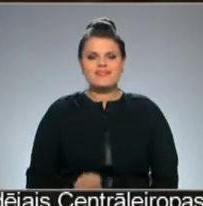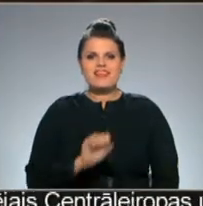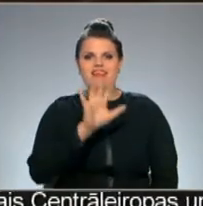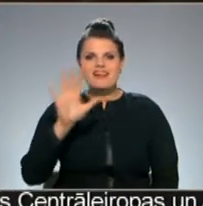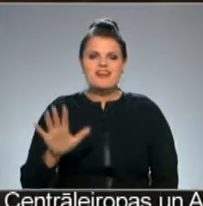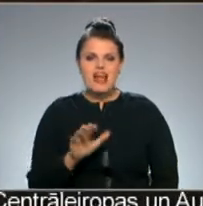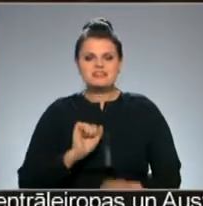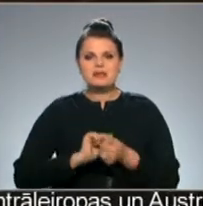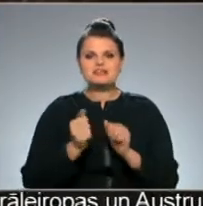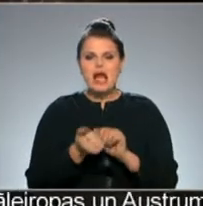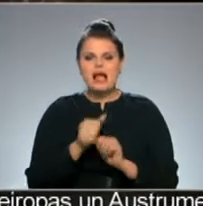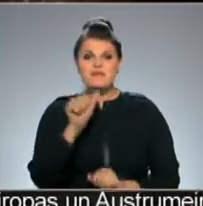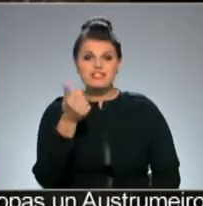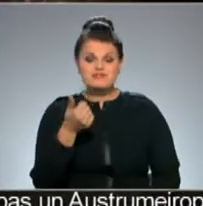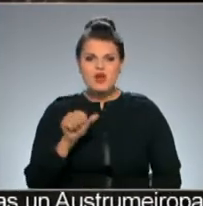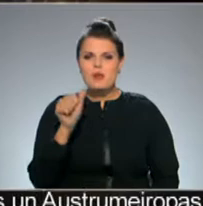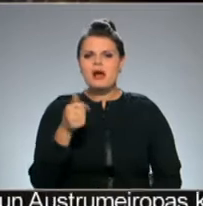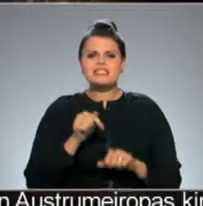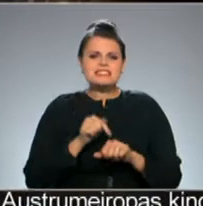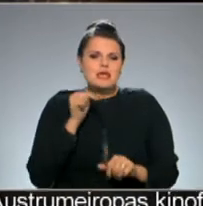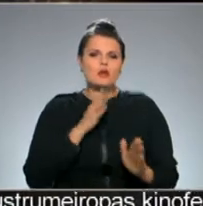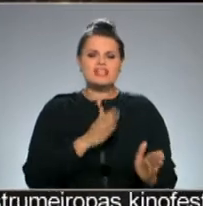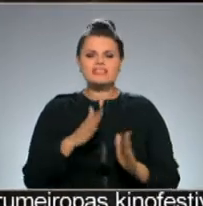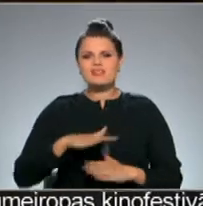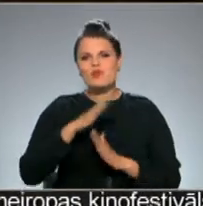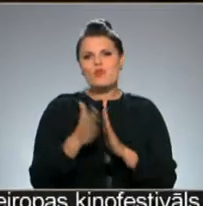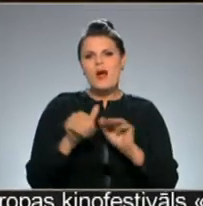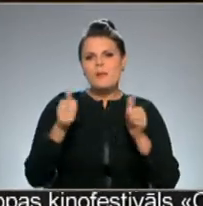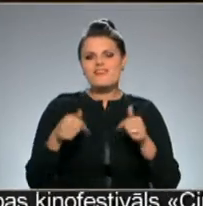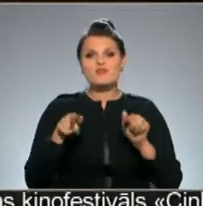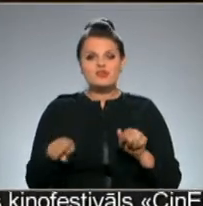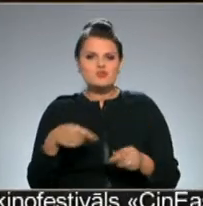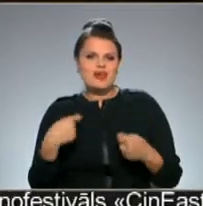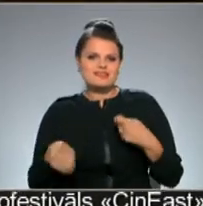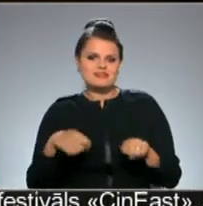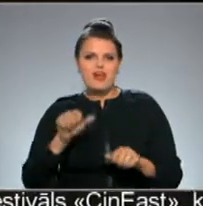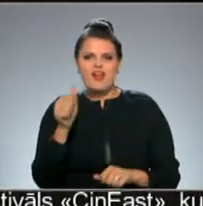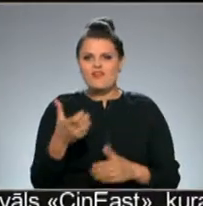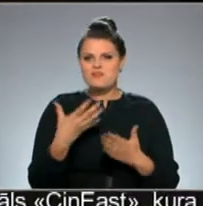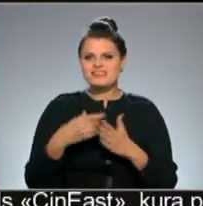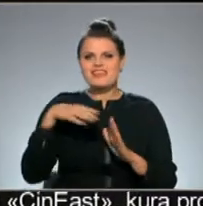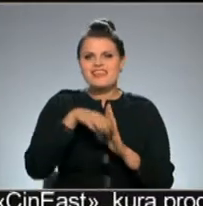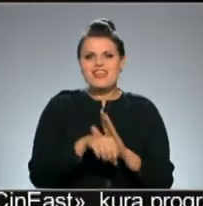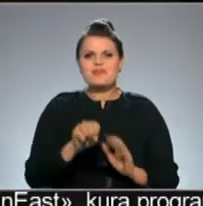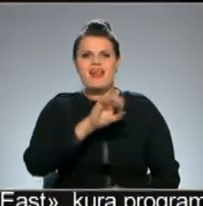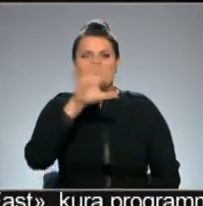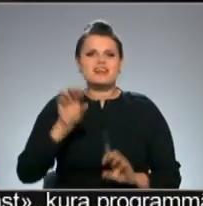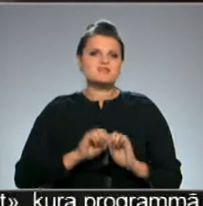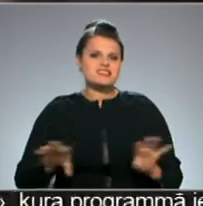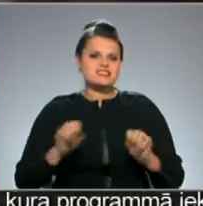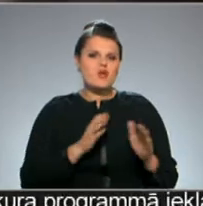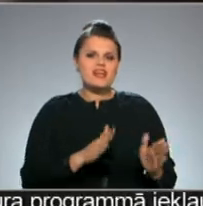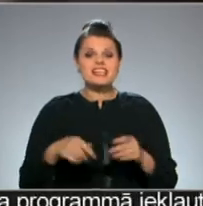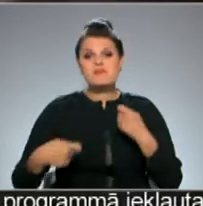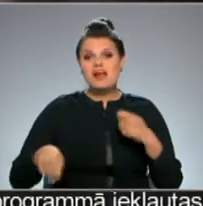Gaisma, akmens masas formu un mākslinieca sajūtu ritmi kopā veido šo spēli. Formas sevi ietilpina gaismas stāstus, ritmu